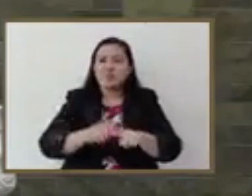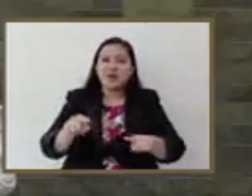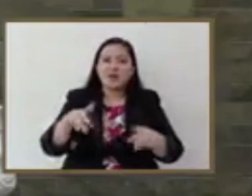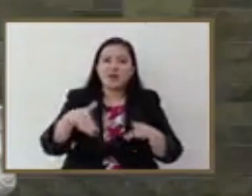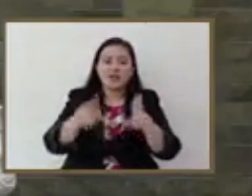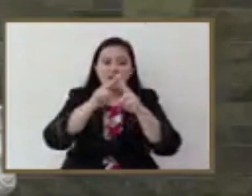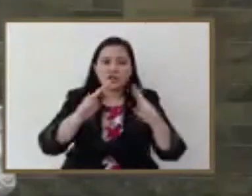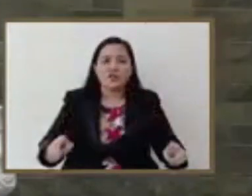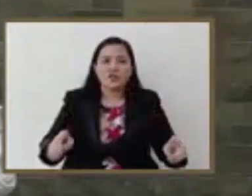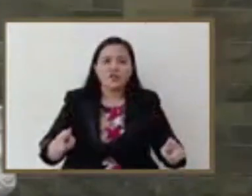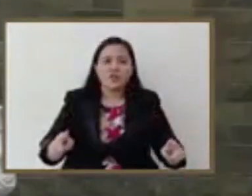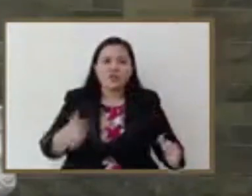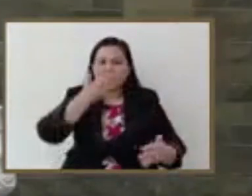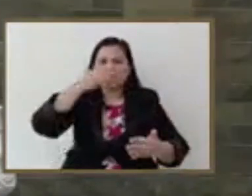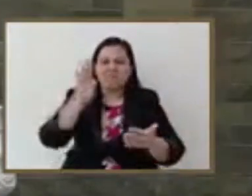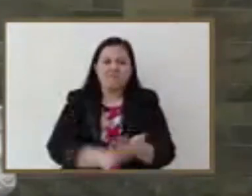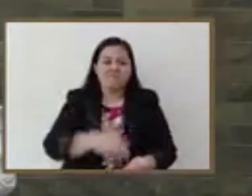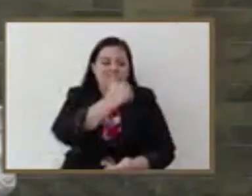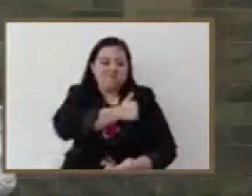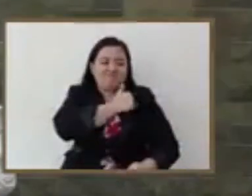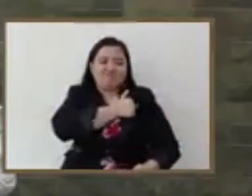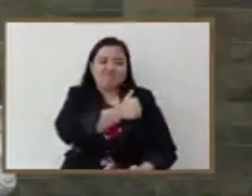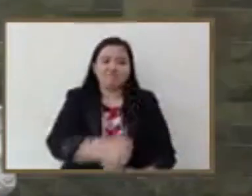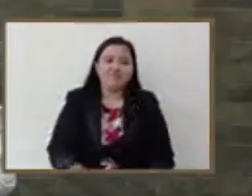Makinig kayo, nakakahiya kayo.